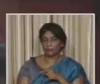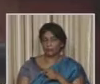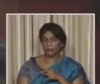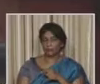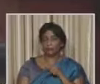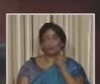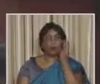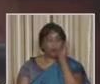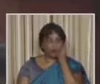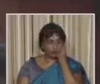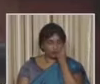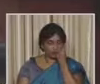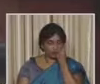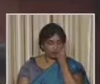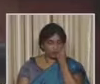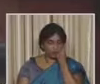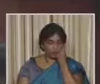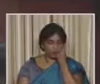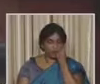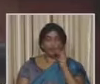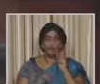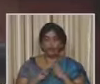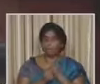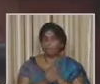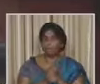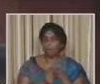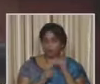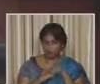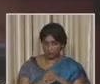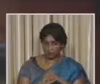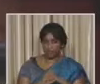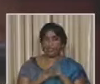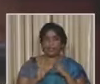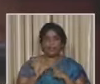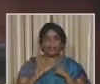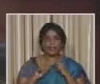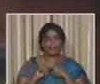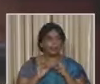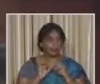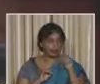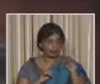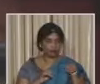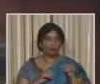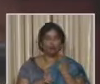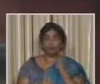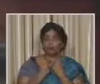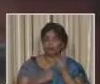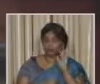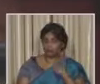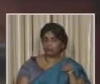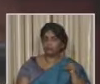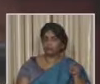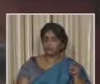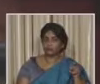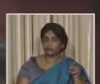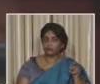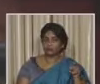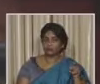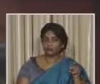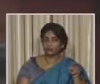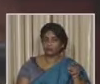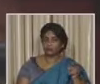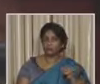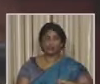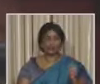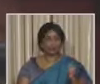வந்தன. இந்த விசாரணை மேற்கொள்வதற்காக ஆஸ்திரேலிய பெடரல் போலீஸில் வந்தார்கள் AFD. இதனை விசாரிப்பதற்காக